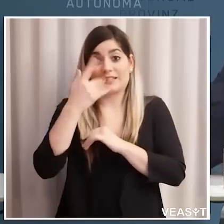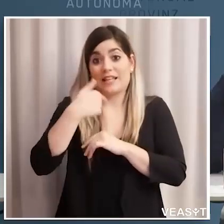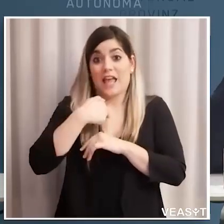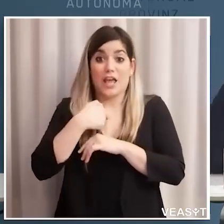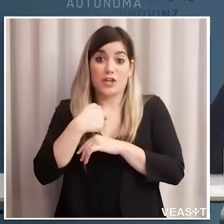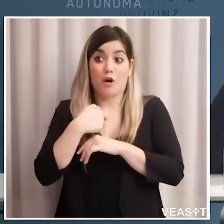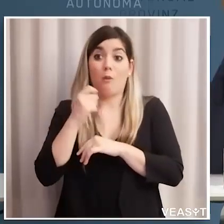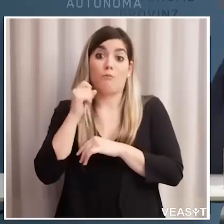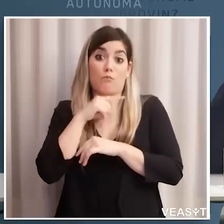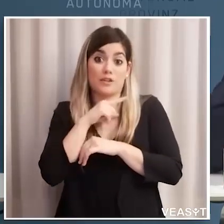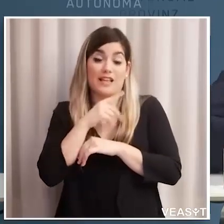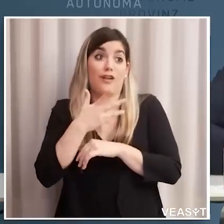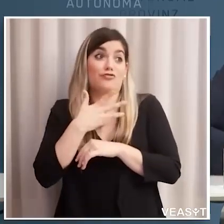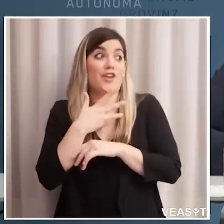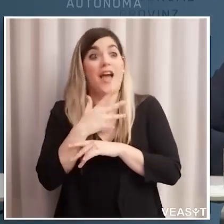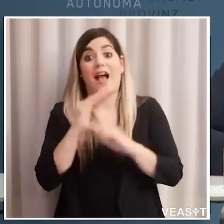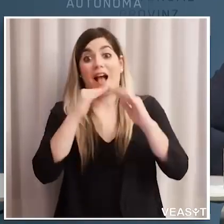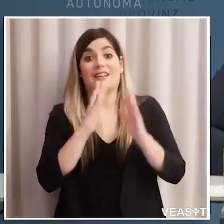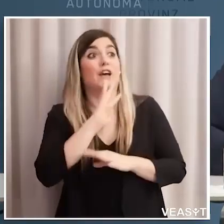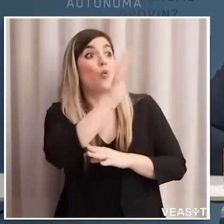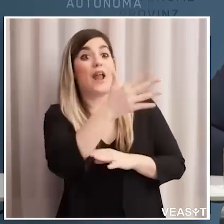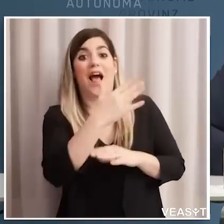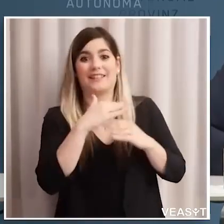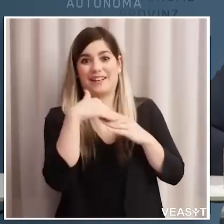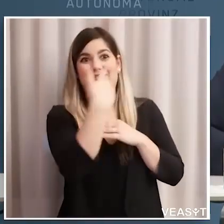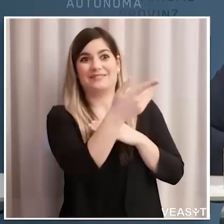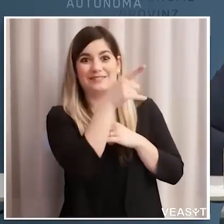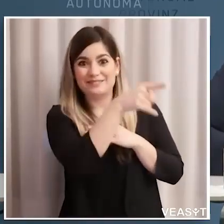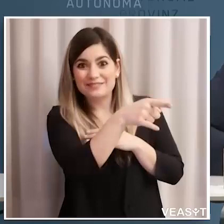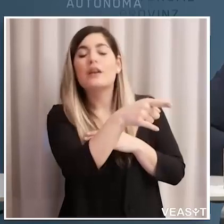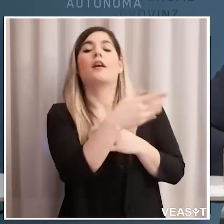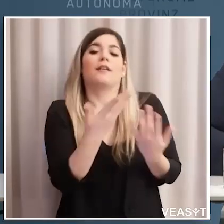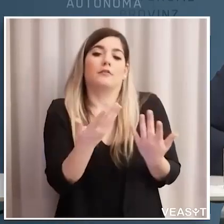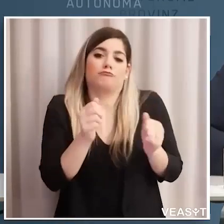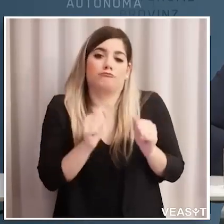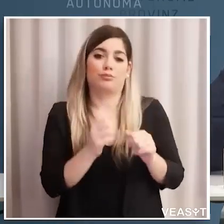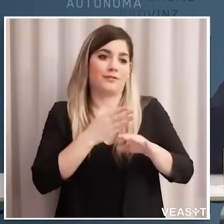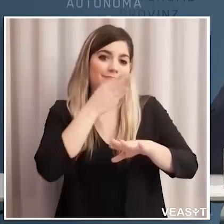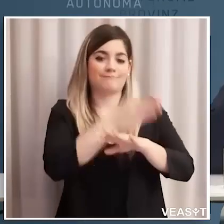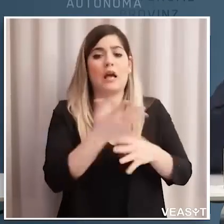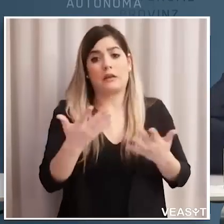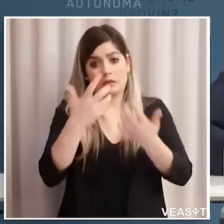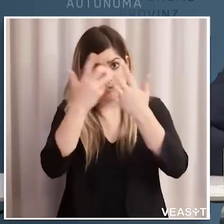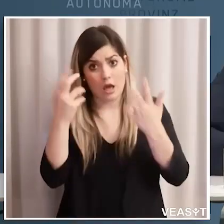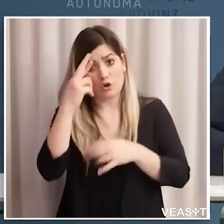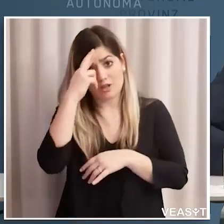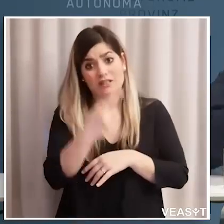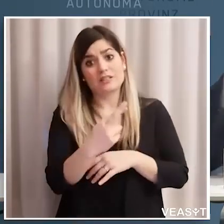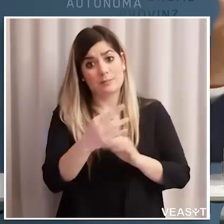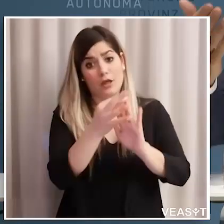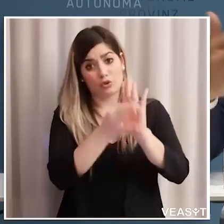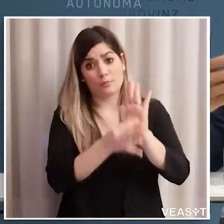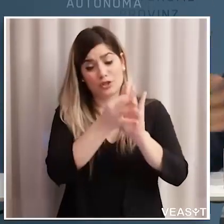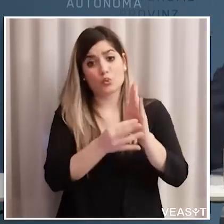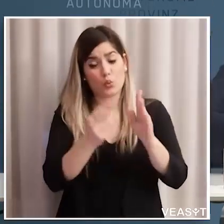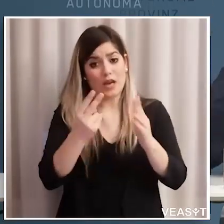seconda casa. È ovvio che anche lì devo sempre rispettare tutte le misure di sicurezza, coprirmi naso e bocca